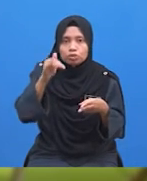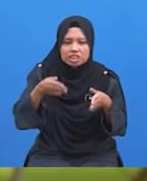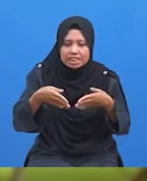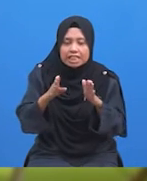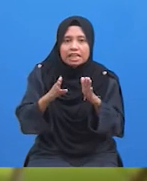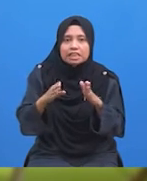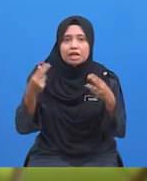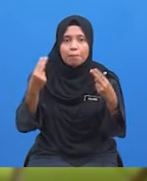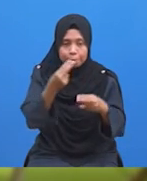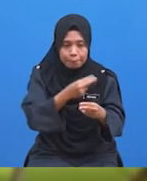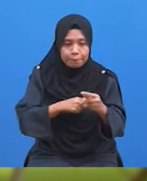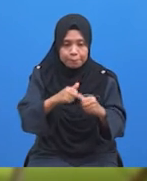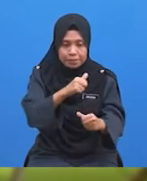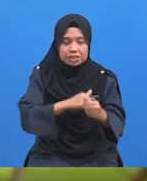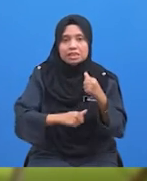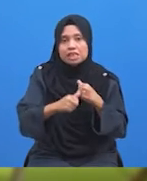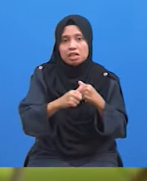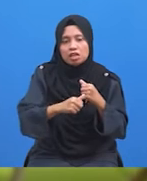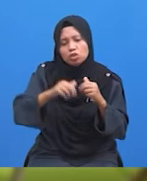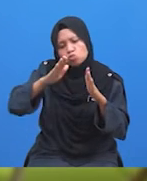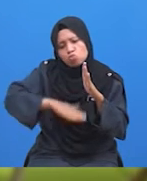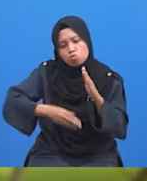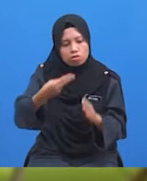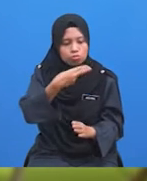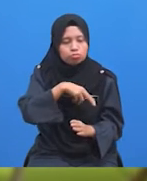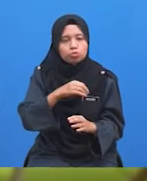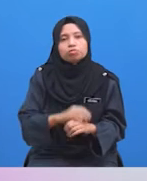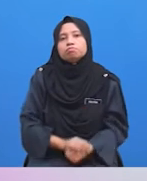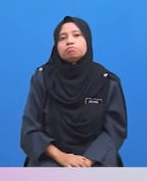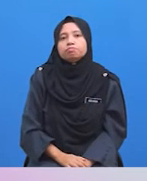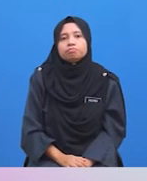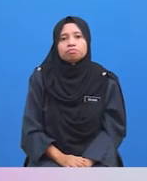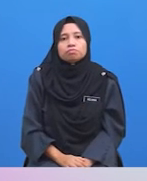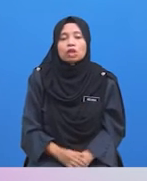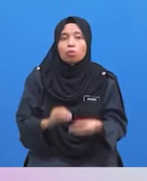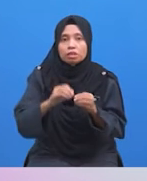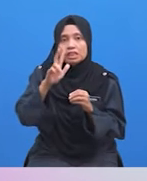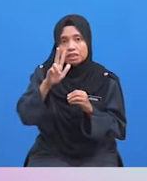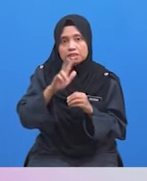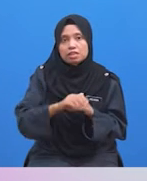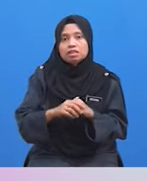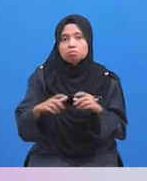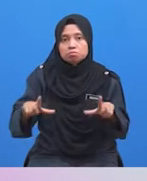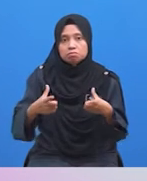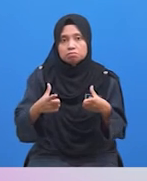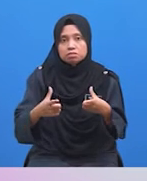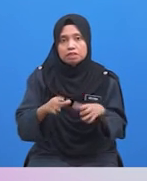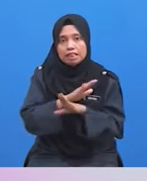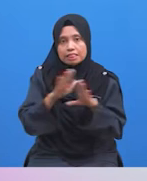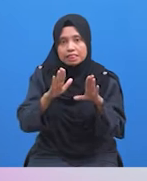menjalankan perniagaan tidak mendapat keuntungan yang banyak ketiga berlaku